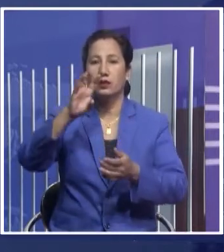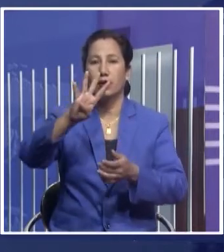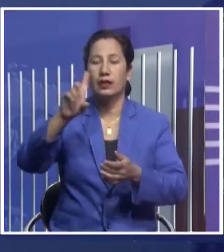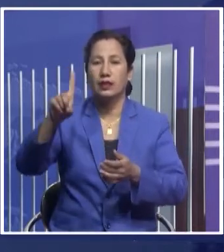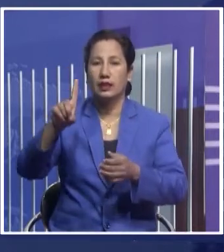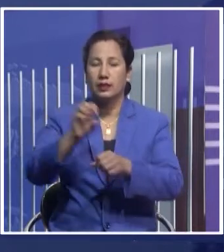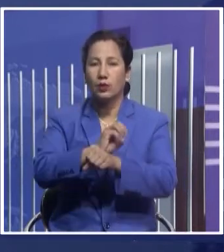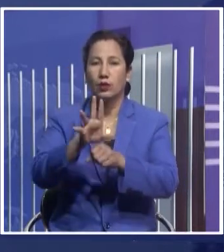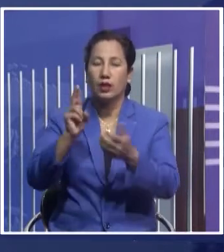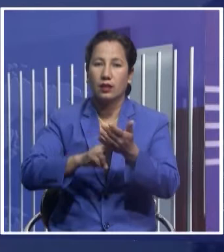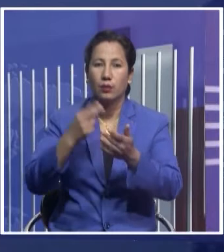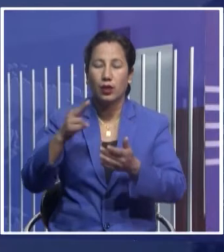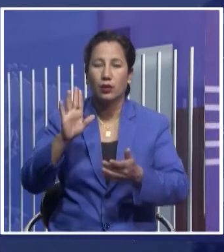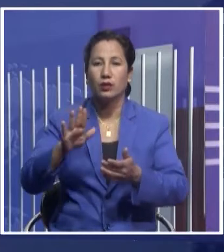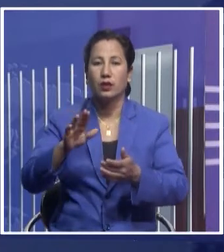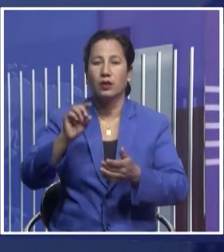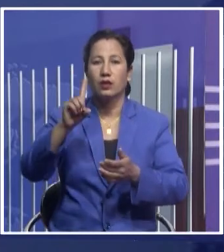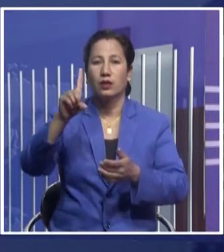कोरोना संक्रमण पुष्टि भएको छ।